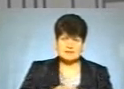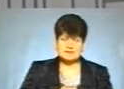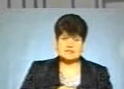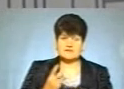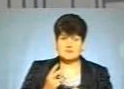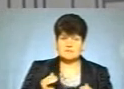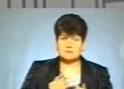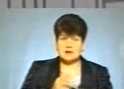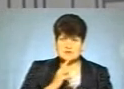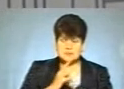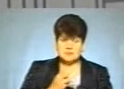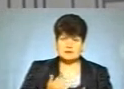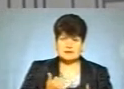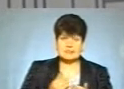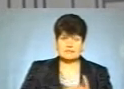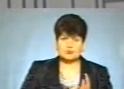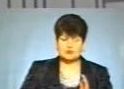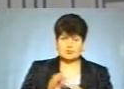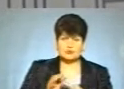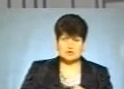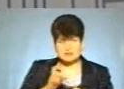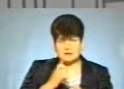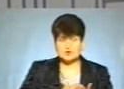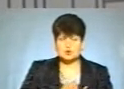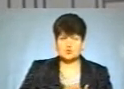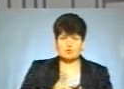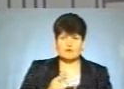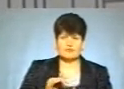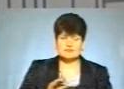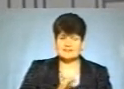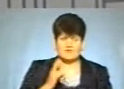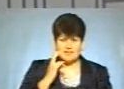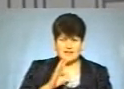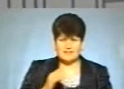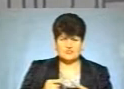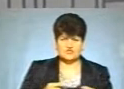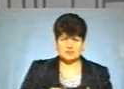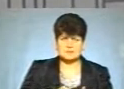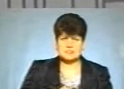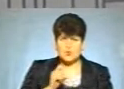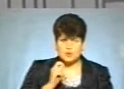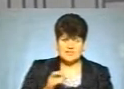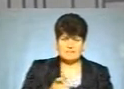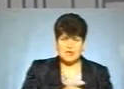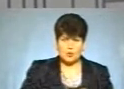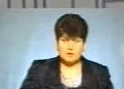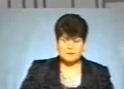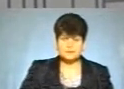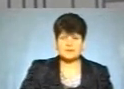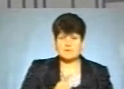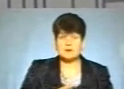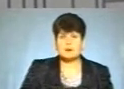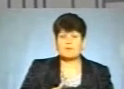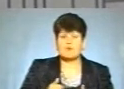мінімальні заробітні плати. Для 90% державних службовців, особливо не в Києві, а в інших містах України і в регіонах. Їм я б